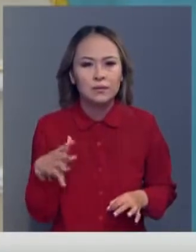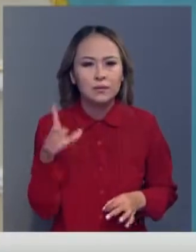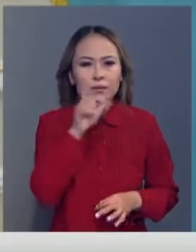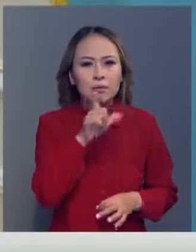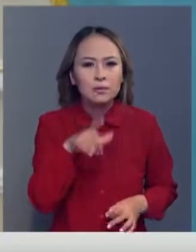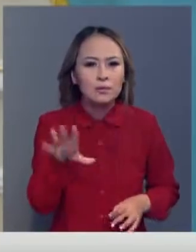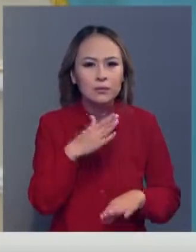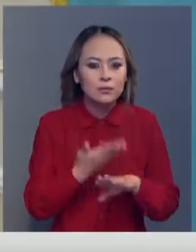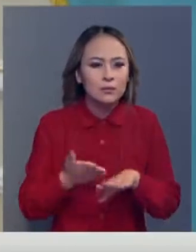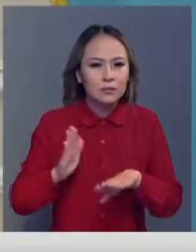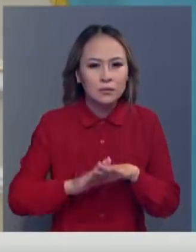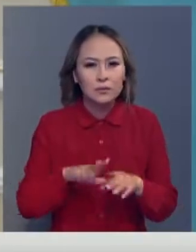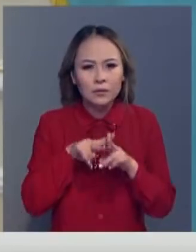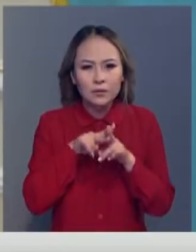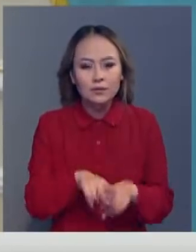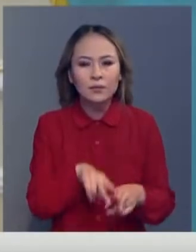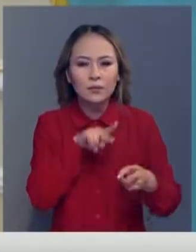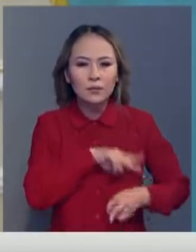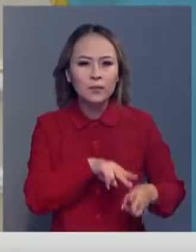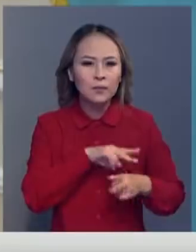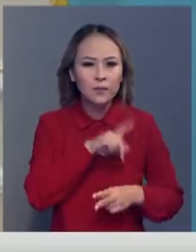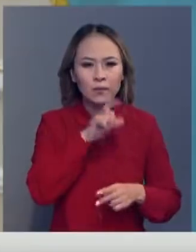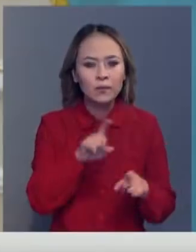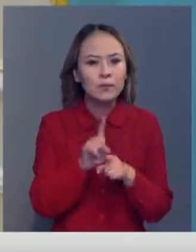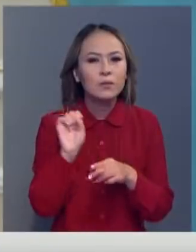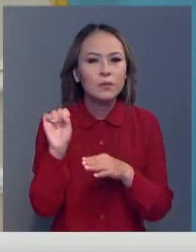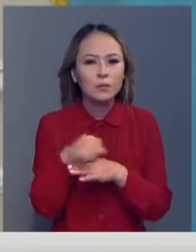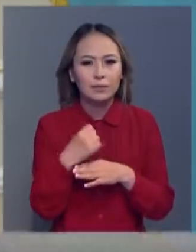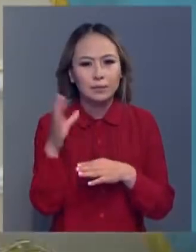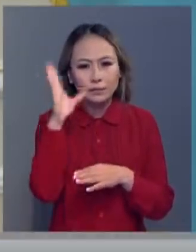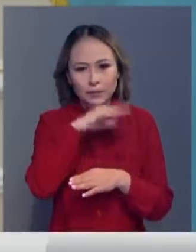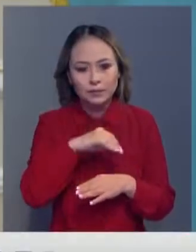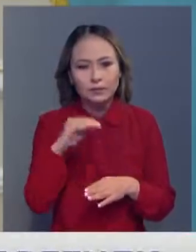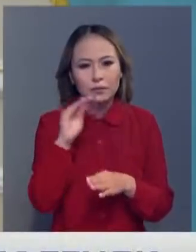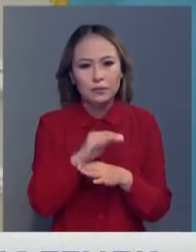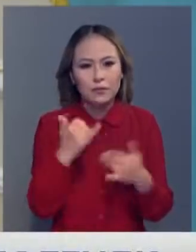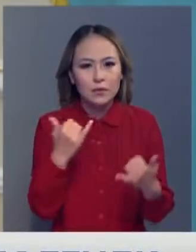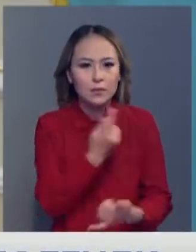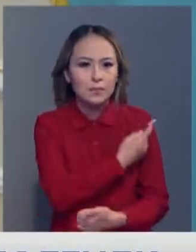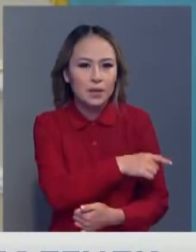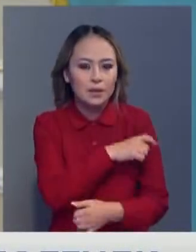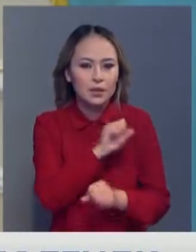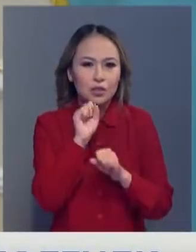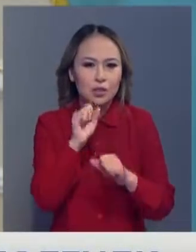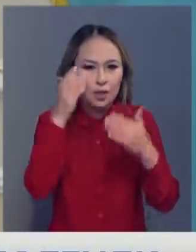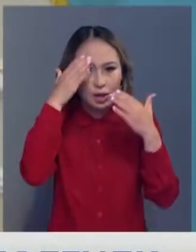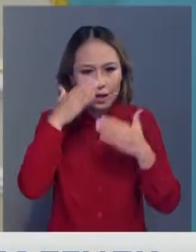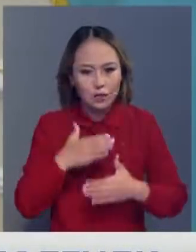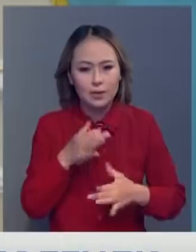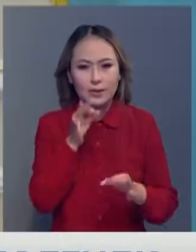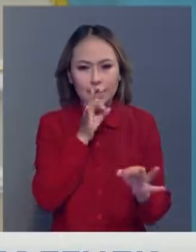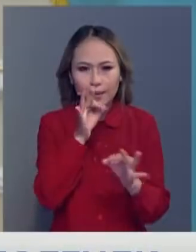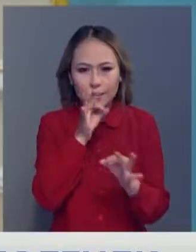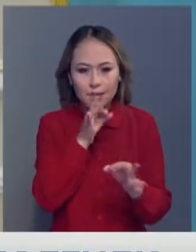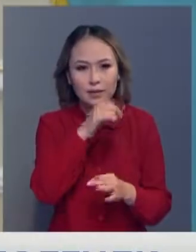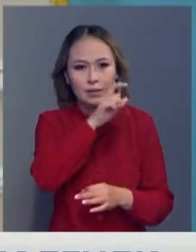адамдарға ауыр жүк артылып отыр. Олар қаймыққан жоқ, кеселге қарсы тұра білді. Осы күні ауруханаларда қорғаныз кастюмдері дәрі дәрмек,